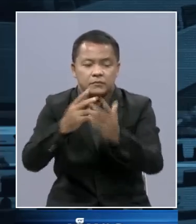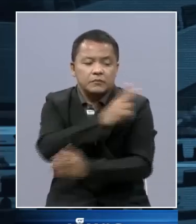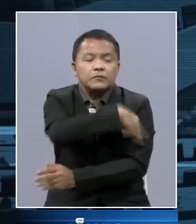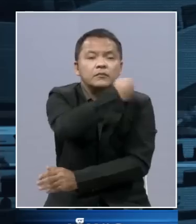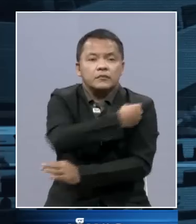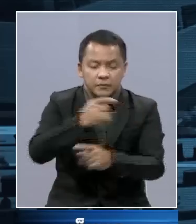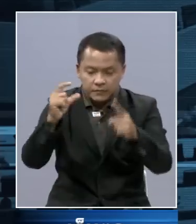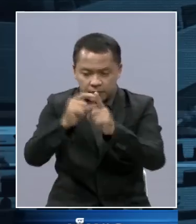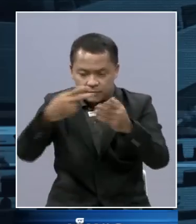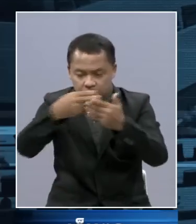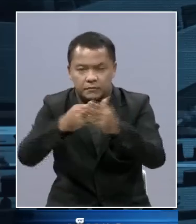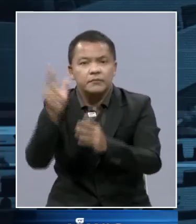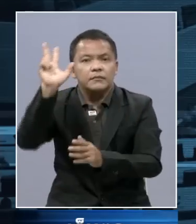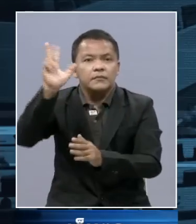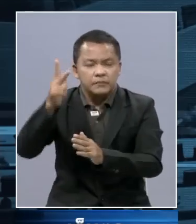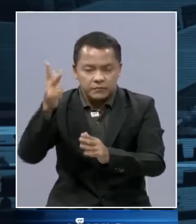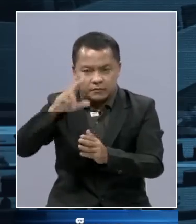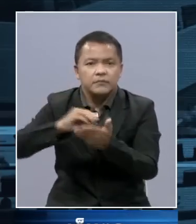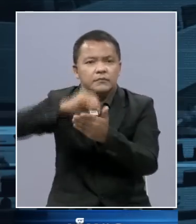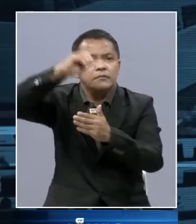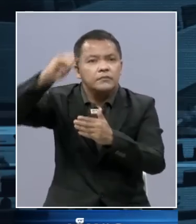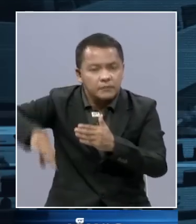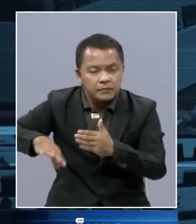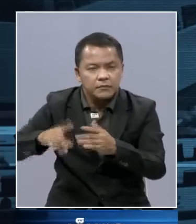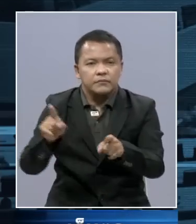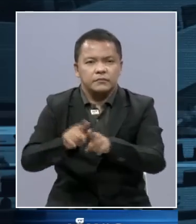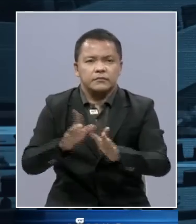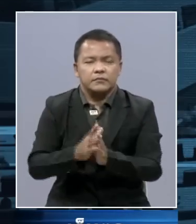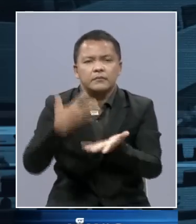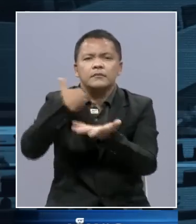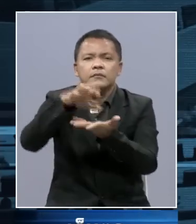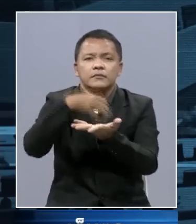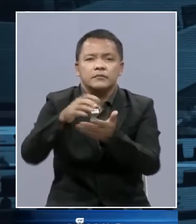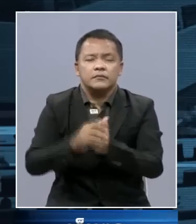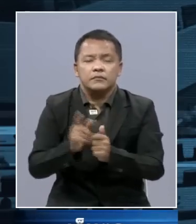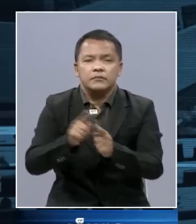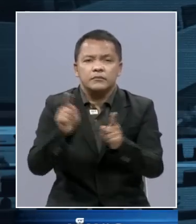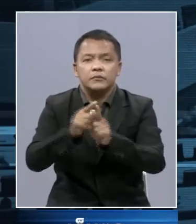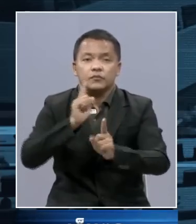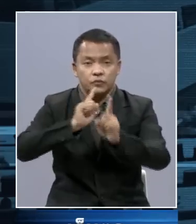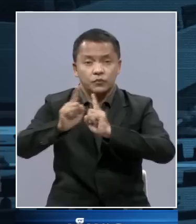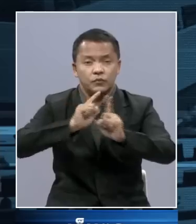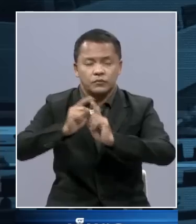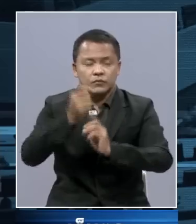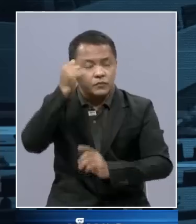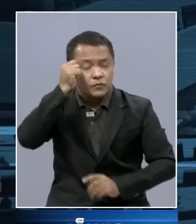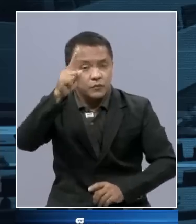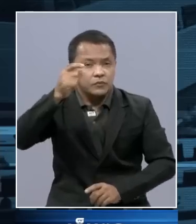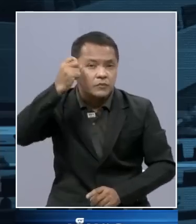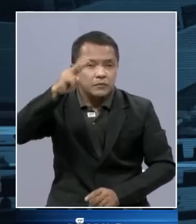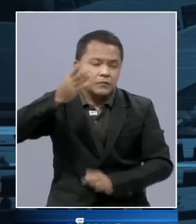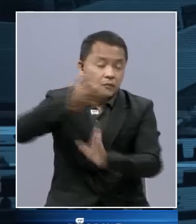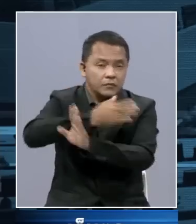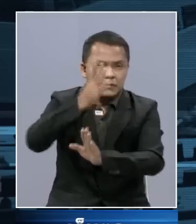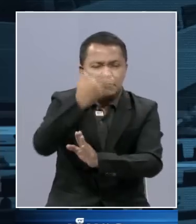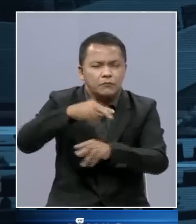ก็ปรับถ้อยคำโดยเฉพาะกัญชาให้มีความชัดเจนมากยิ่งขึ้นแล้วก็เล่าให้ฟังถึงว่าไอ้ตอนที่คุยกันเนี่ยโอ้2วัน3วันก่อนหน้าทำ